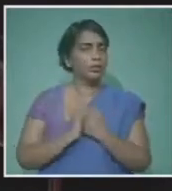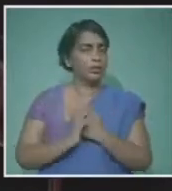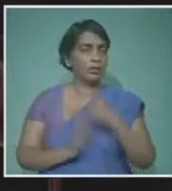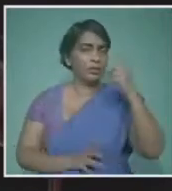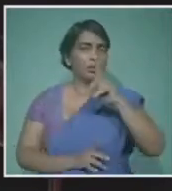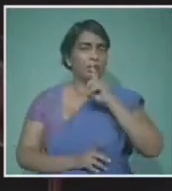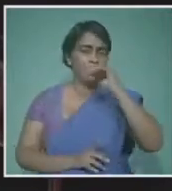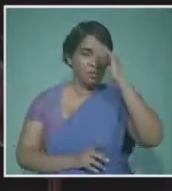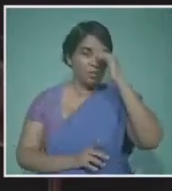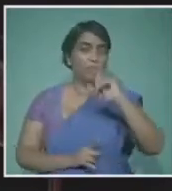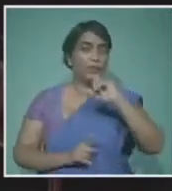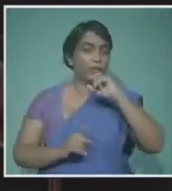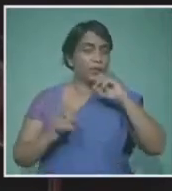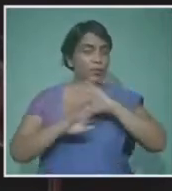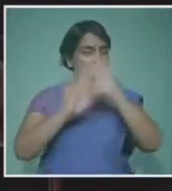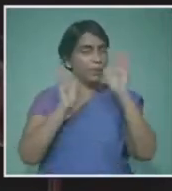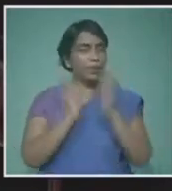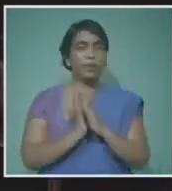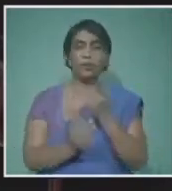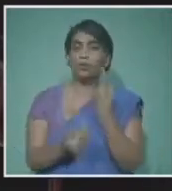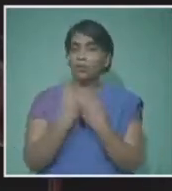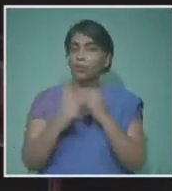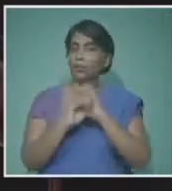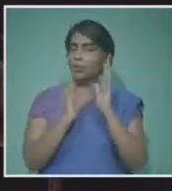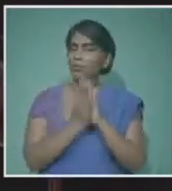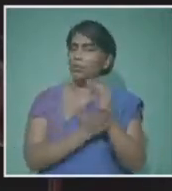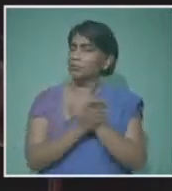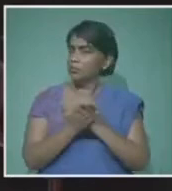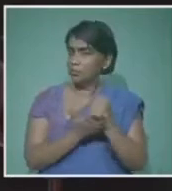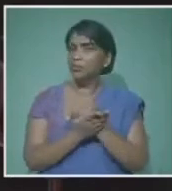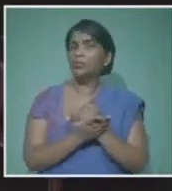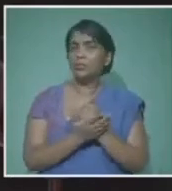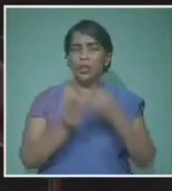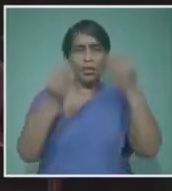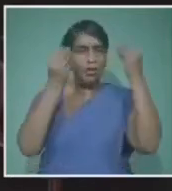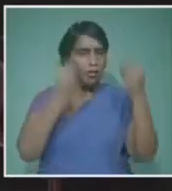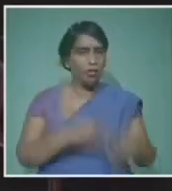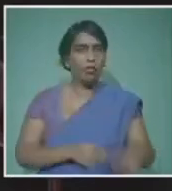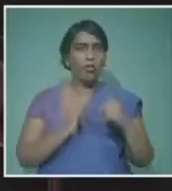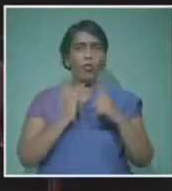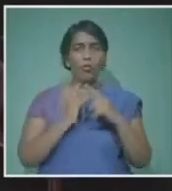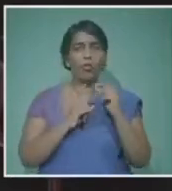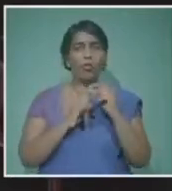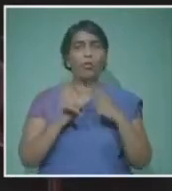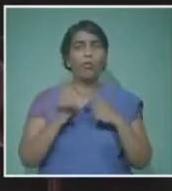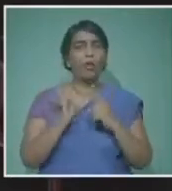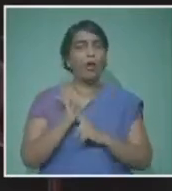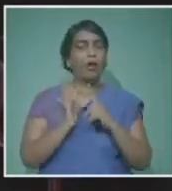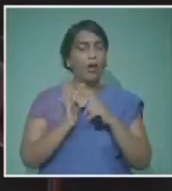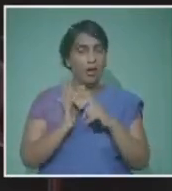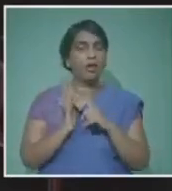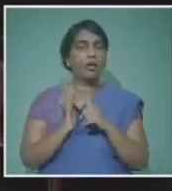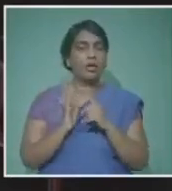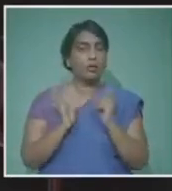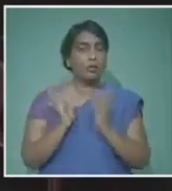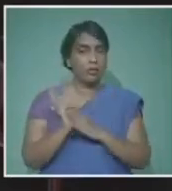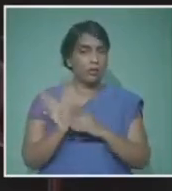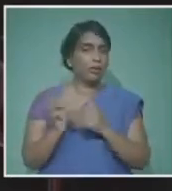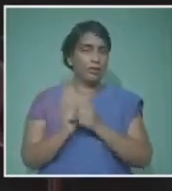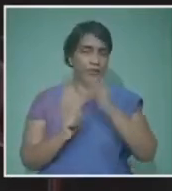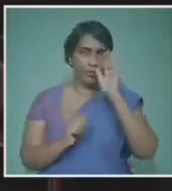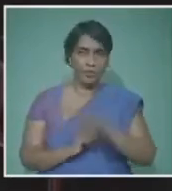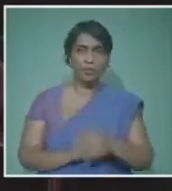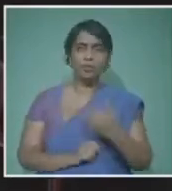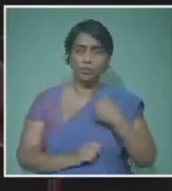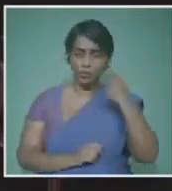මුළු අධිකරණ පද්ධතියත් පරීක්ෂණ ආයතනත් මුළු මනින්ම බිඳවැටීම සඳහා මේ උපාලි අභයරත්න කොමිසමේ හැසිරීම ඉවහල් වුණා.